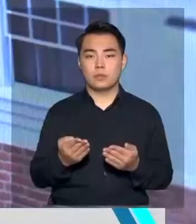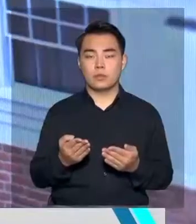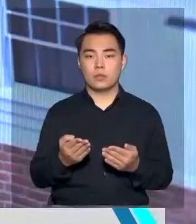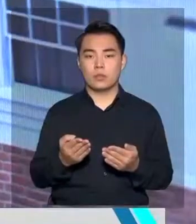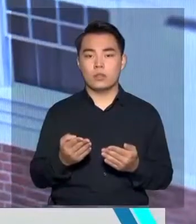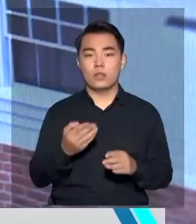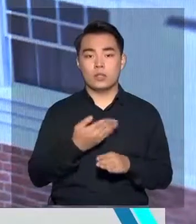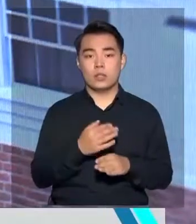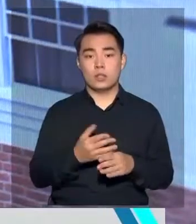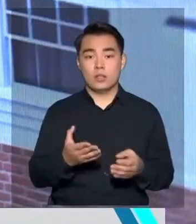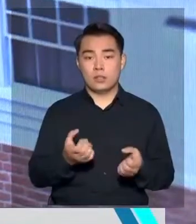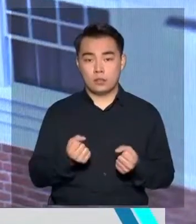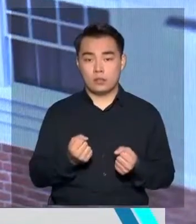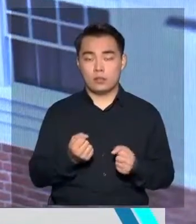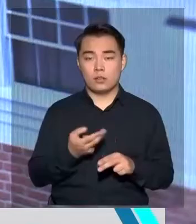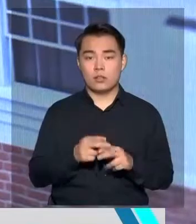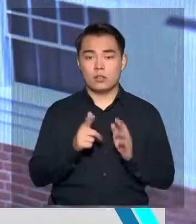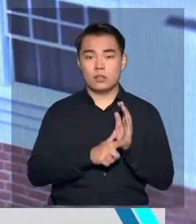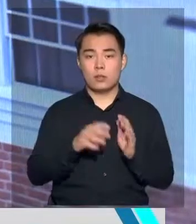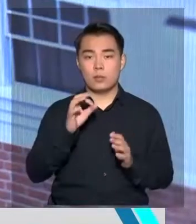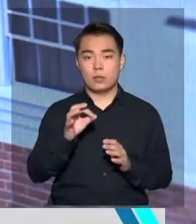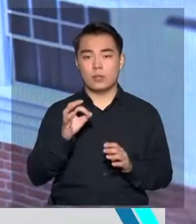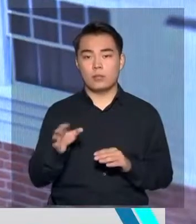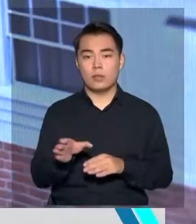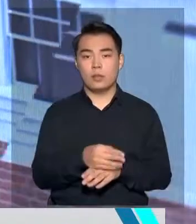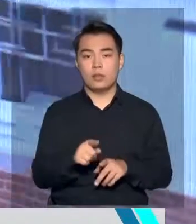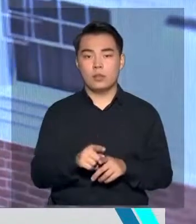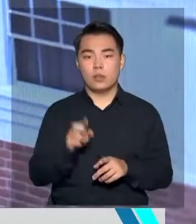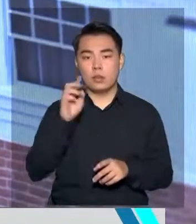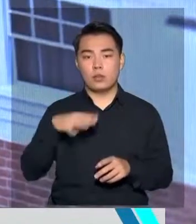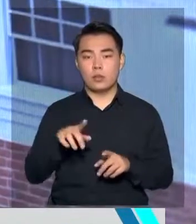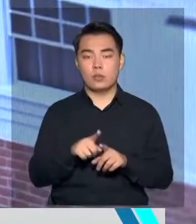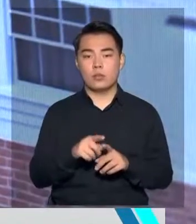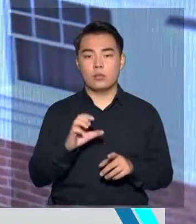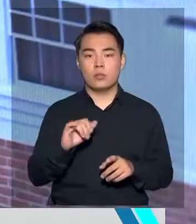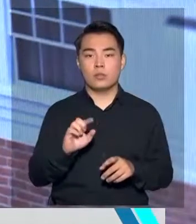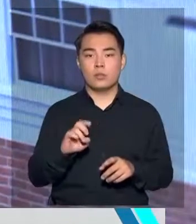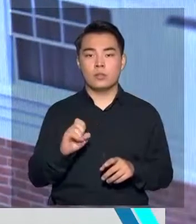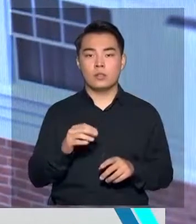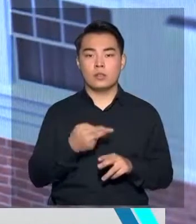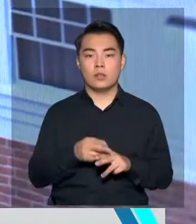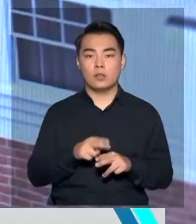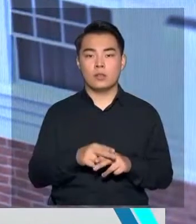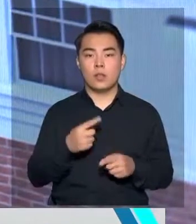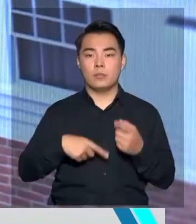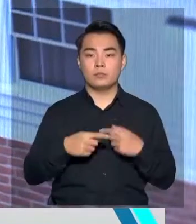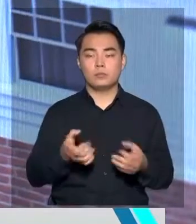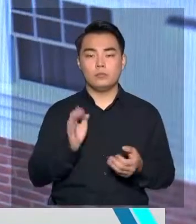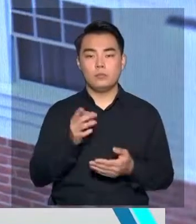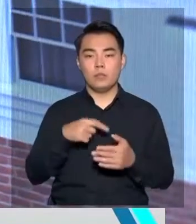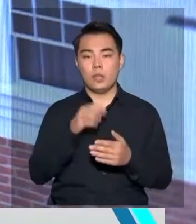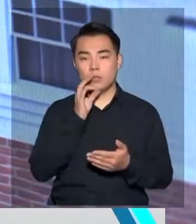жаңағы кредит алатын болса, соның 7%-на шейін мемлекет тарапынан субсидия есебінде қайтым субсидияны жауап береді. Бірақ бұл